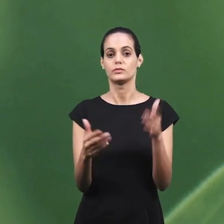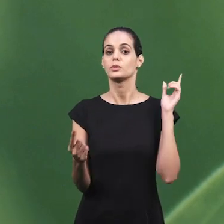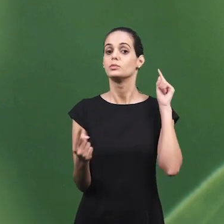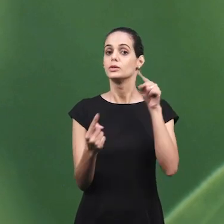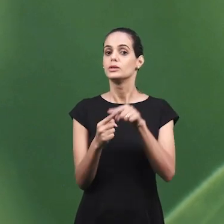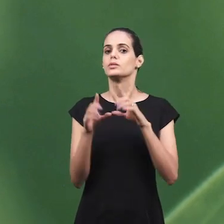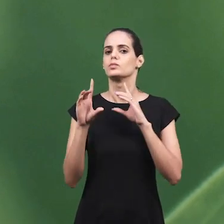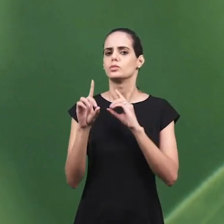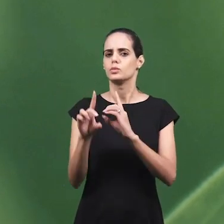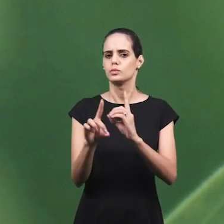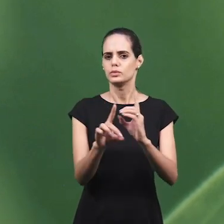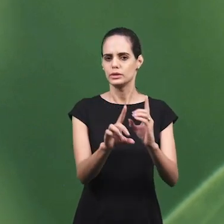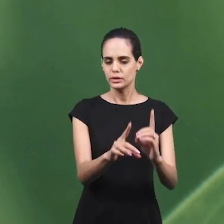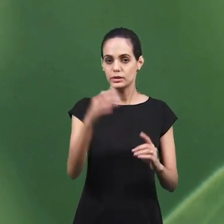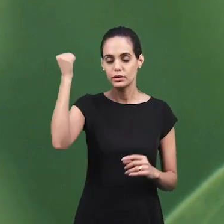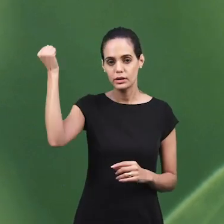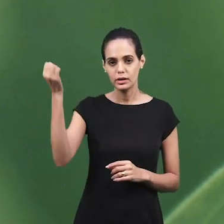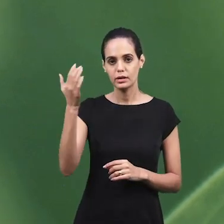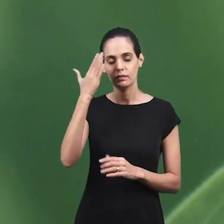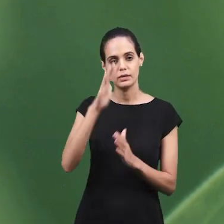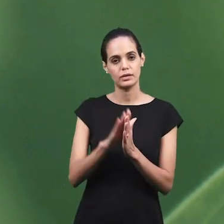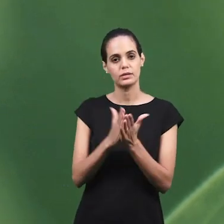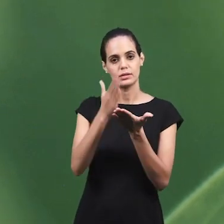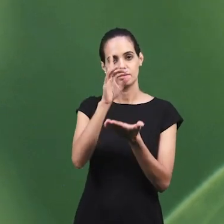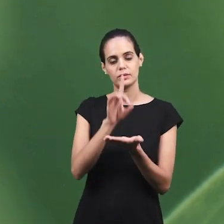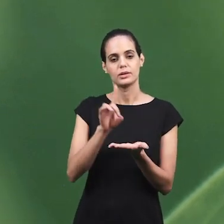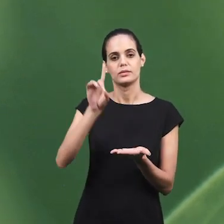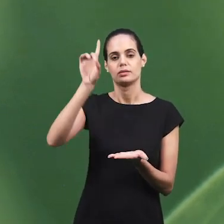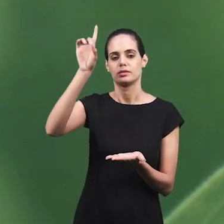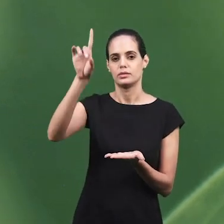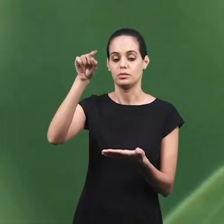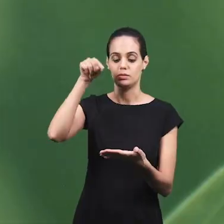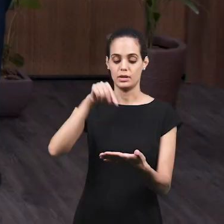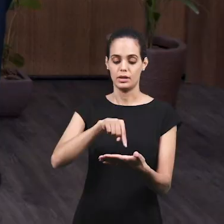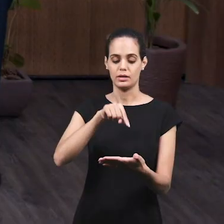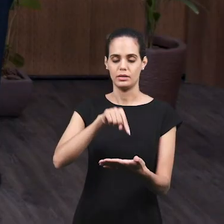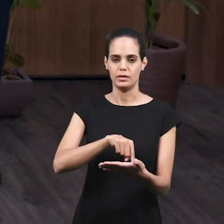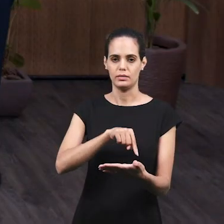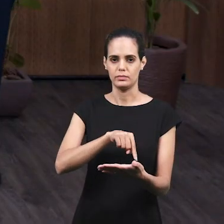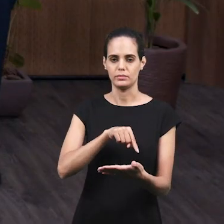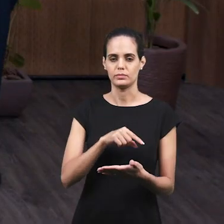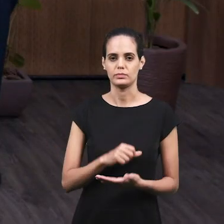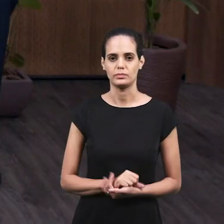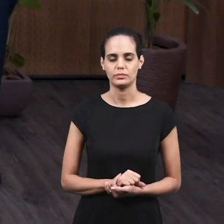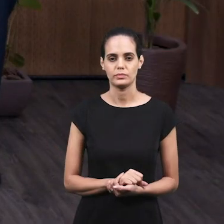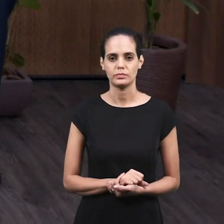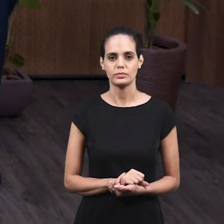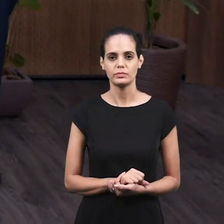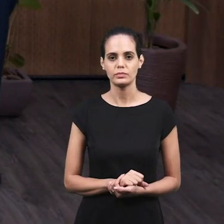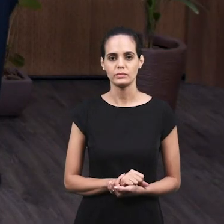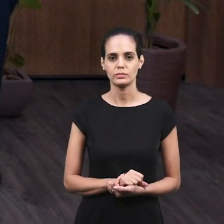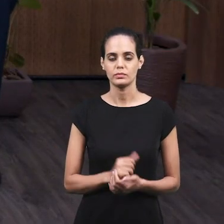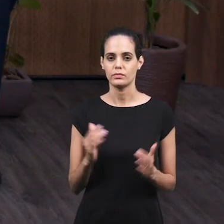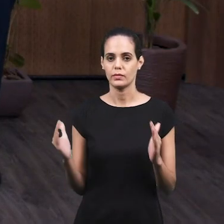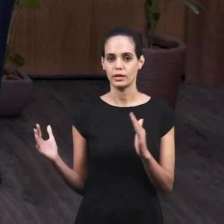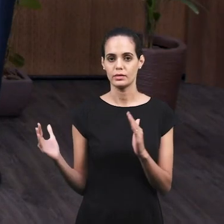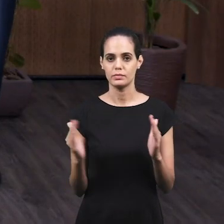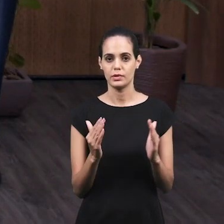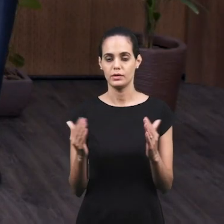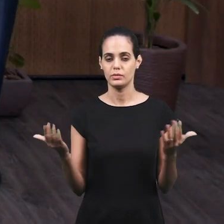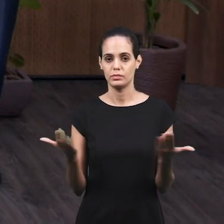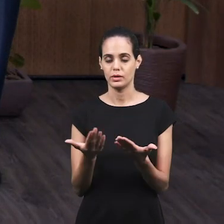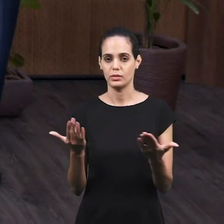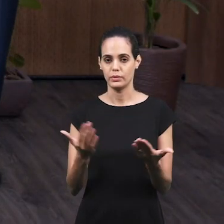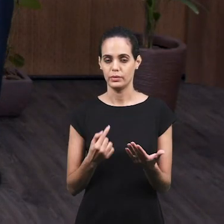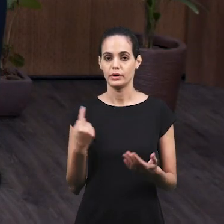portent comme centre la doctrine révélée dans la Bible, la parole de Dieu.